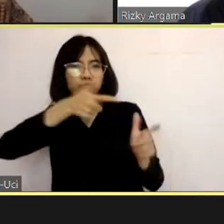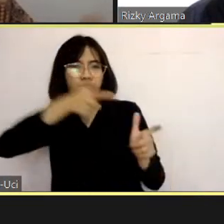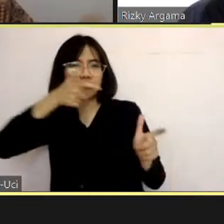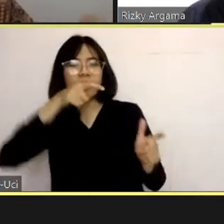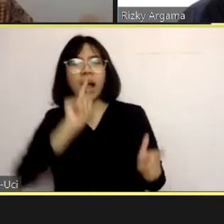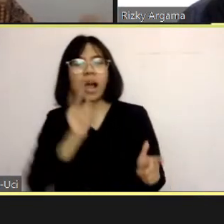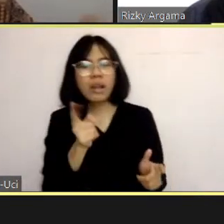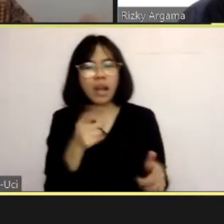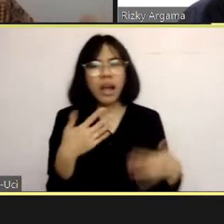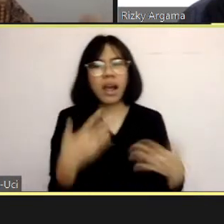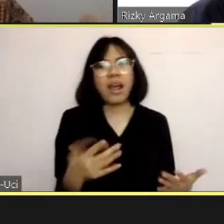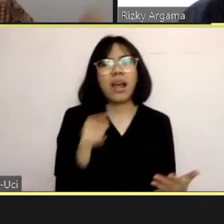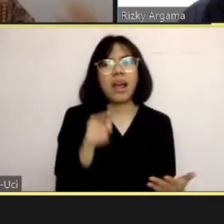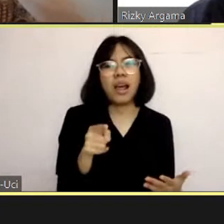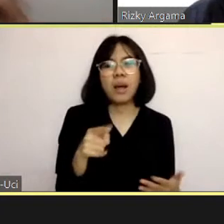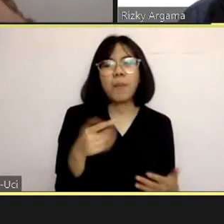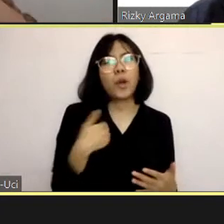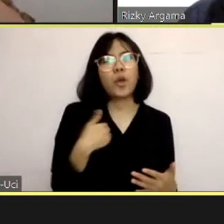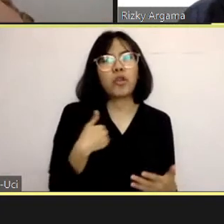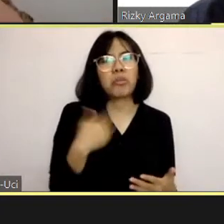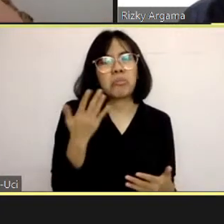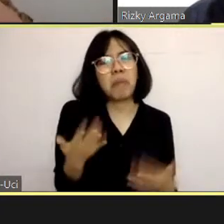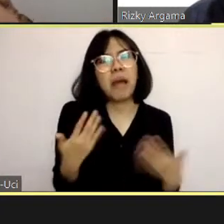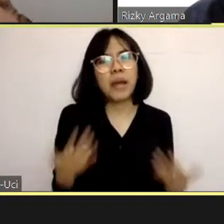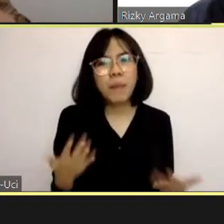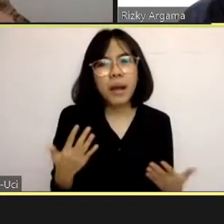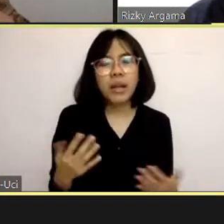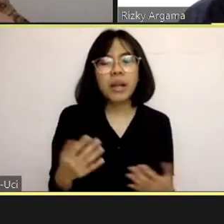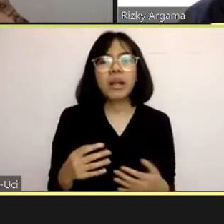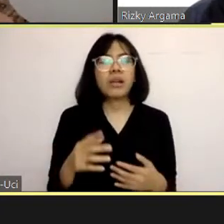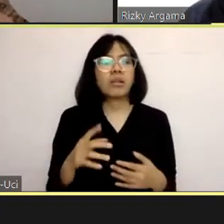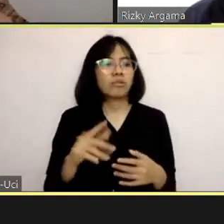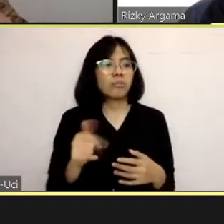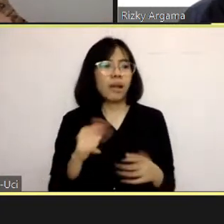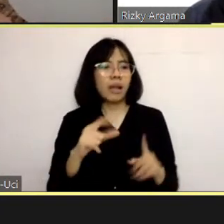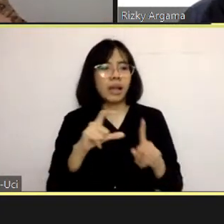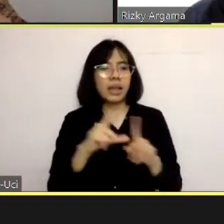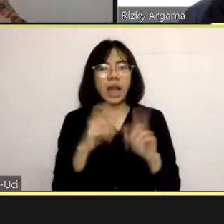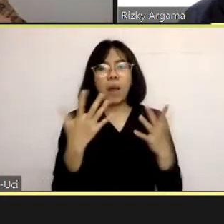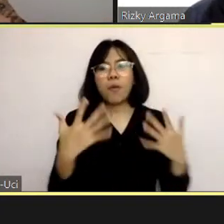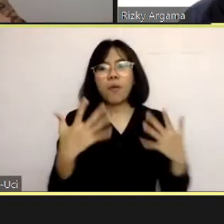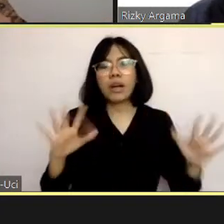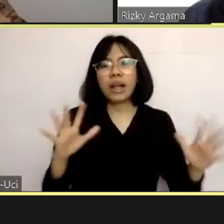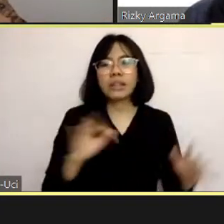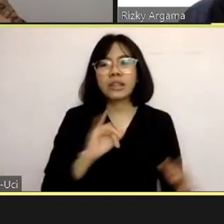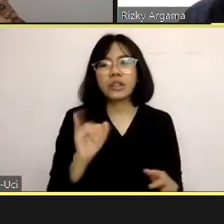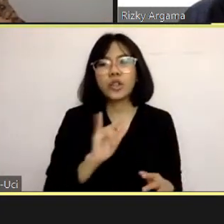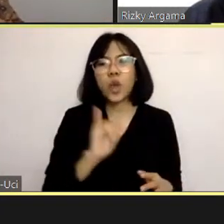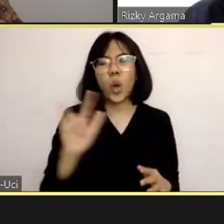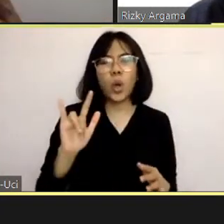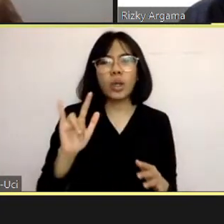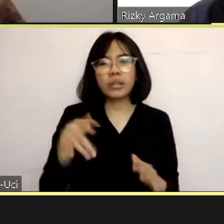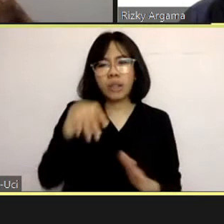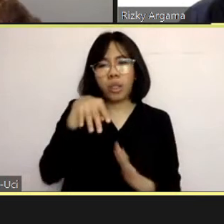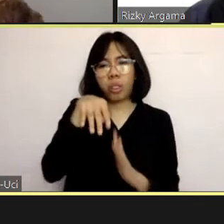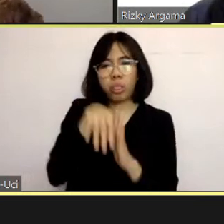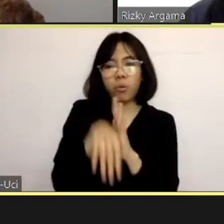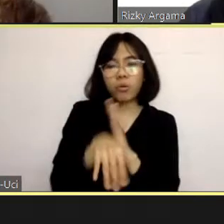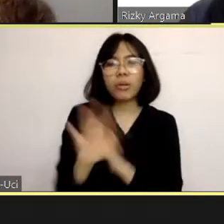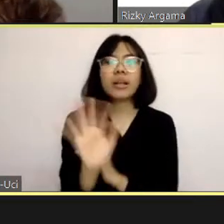ini dapat menghentikan regresi demokrasi di bawah Presiden Jokowi? Dan sebaliknya, apa